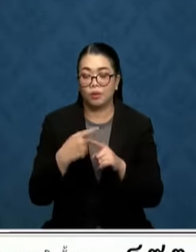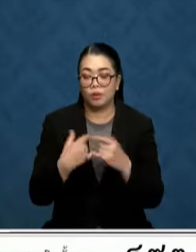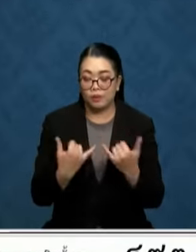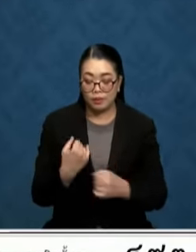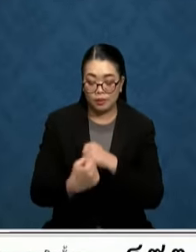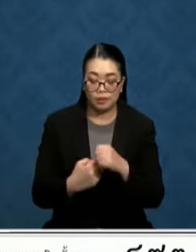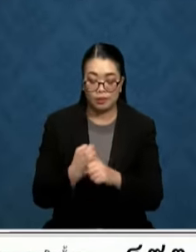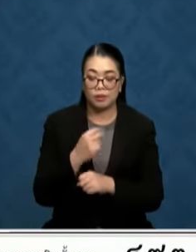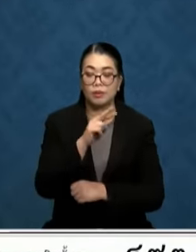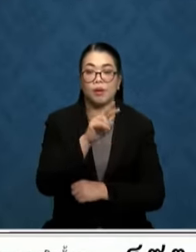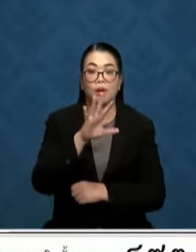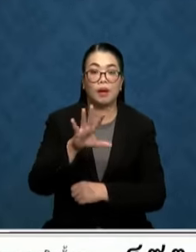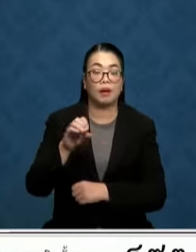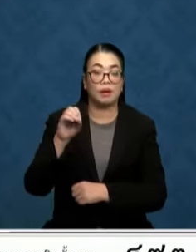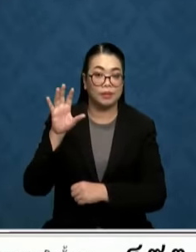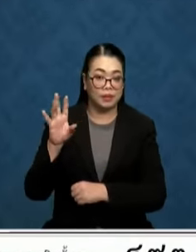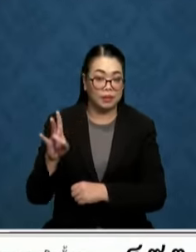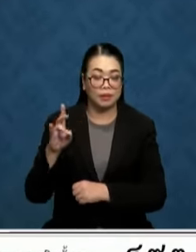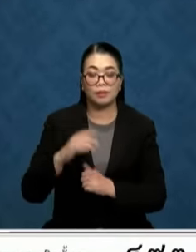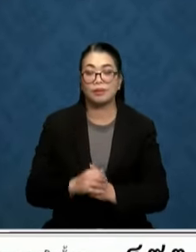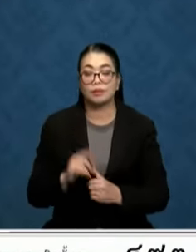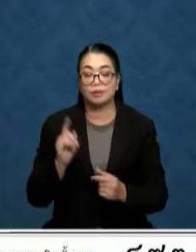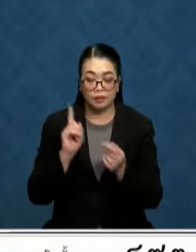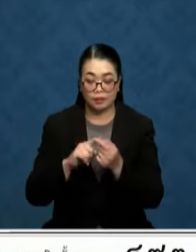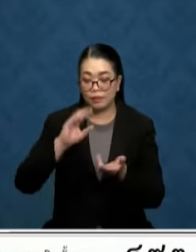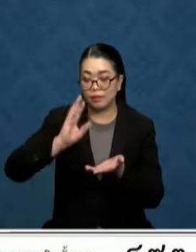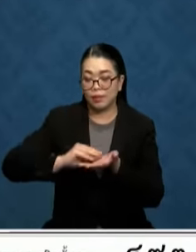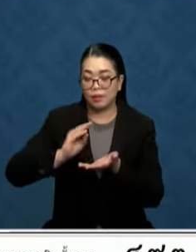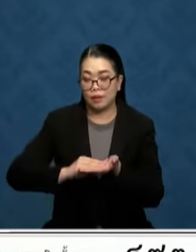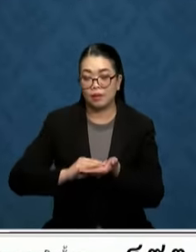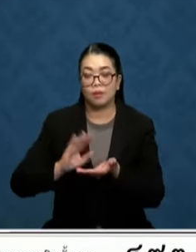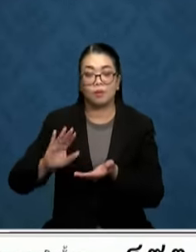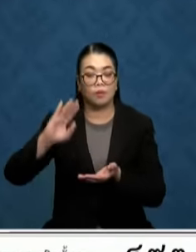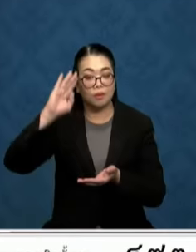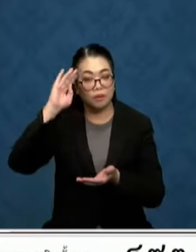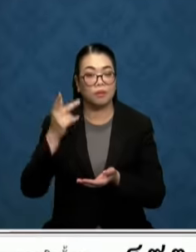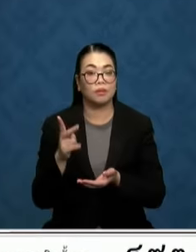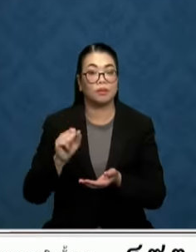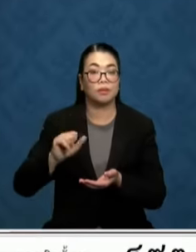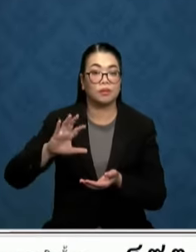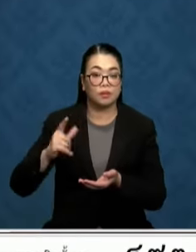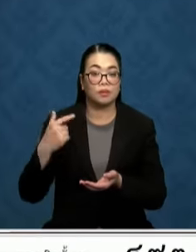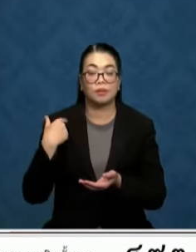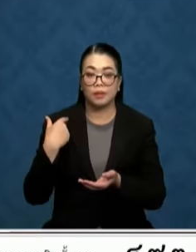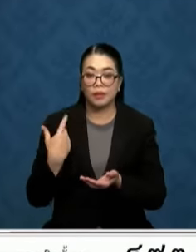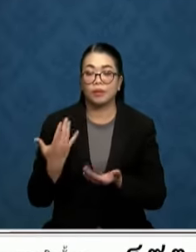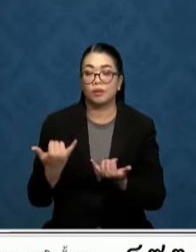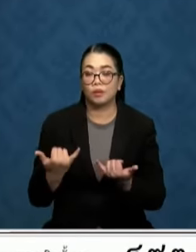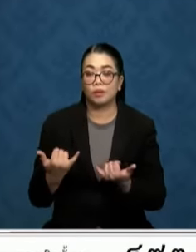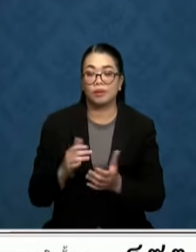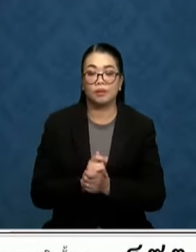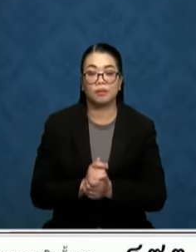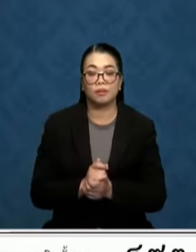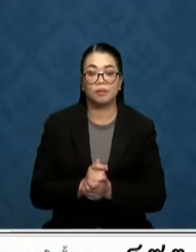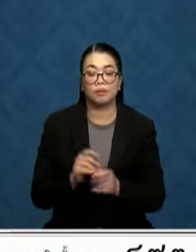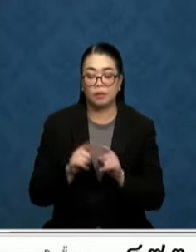ว พุธศกราษ 2557ที่บัญญัติโดยขณะรักษาความสงบแงชาติจึงมีสภาพเป็น